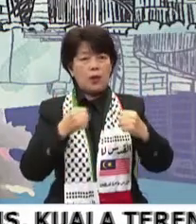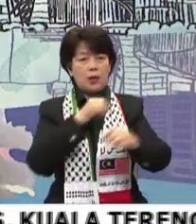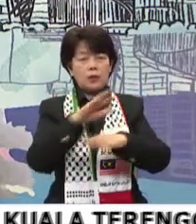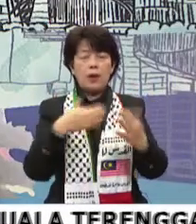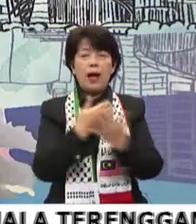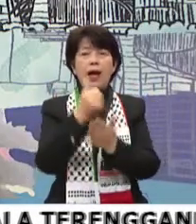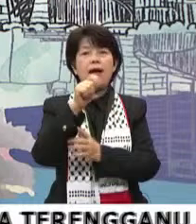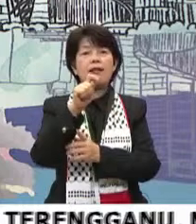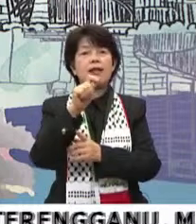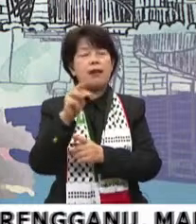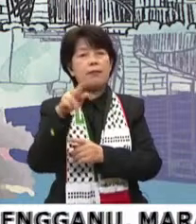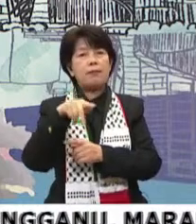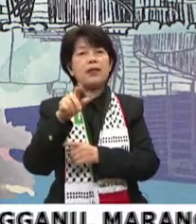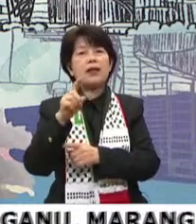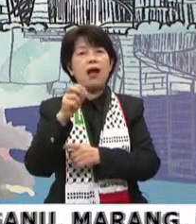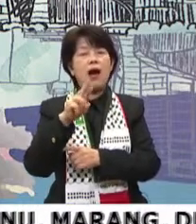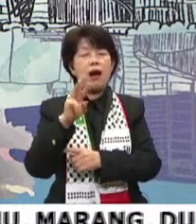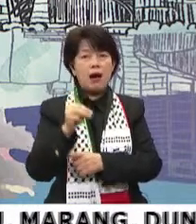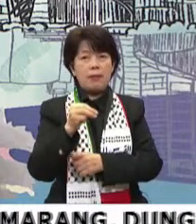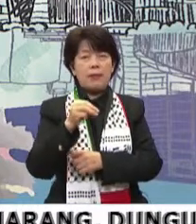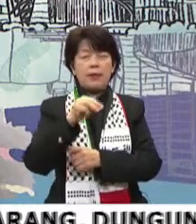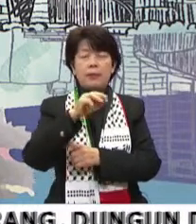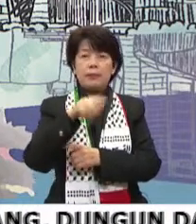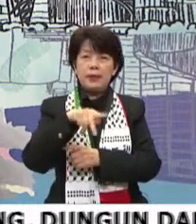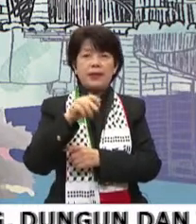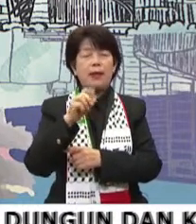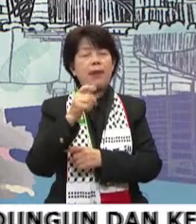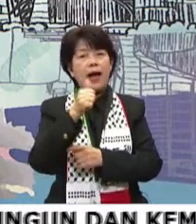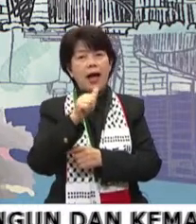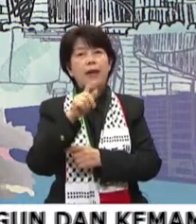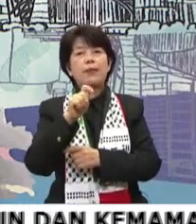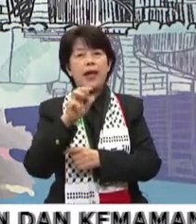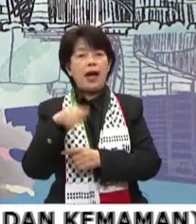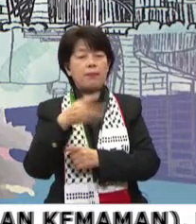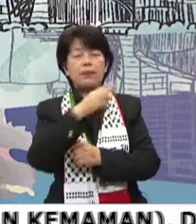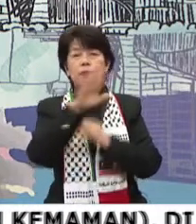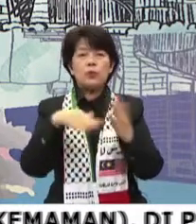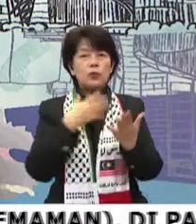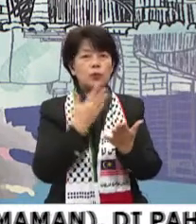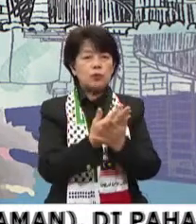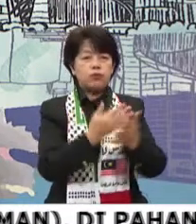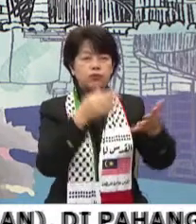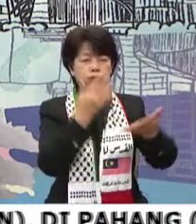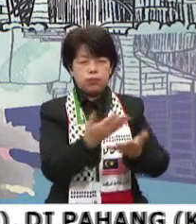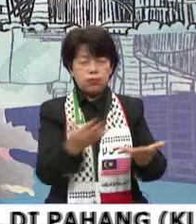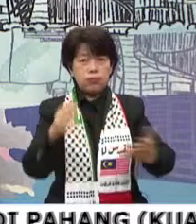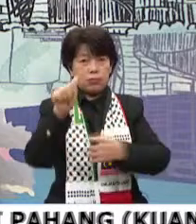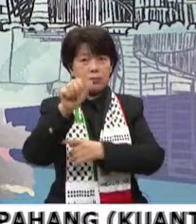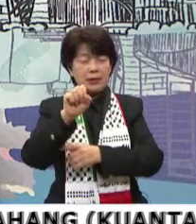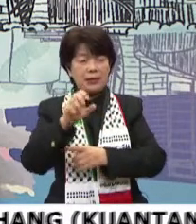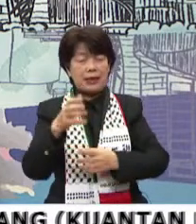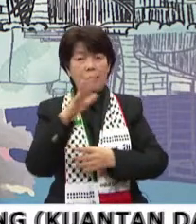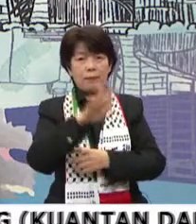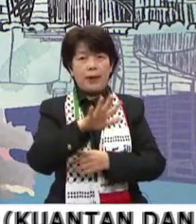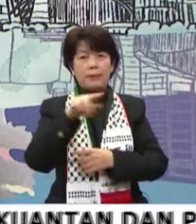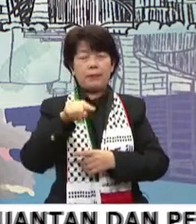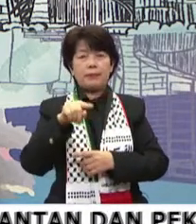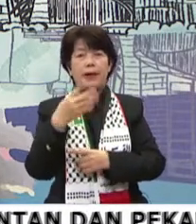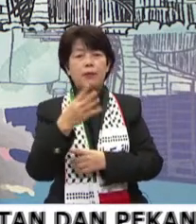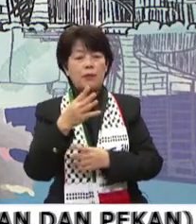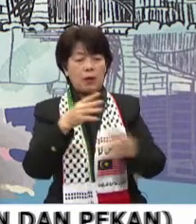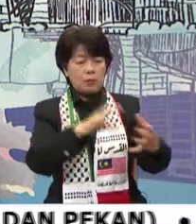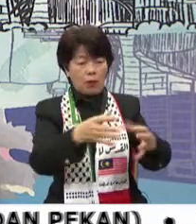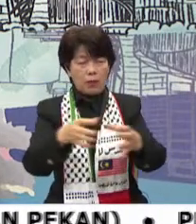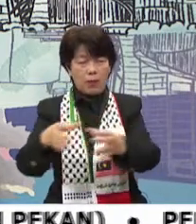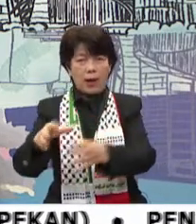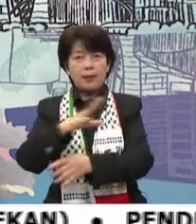ATM pdrm jbpm APM rela dengan melibatkan aset darat sebanyak 4752 unit